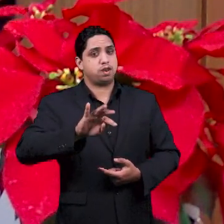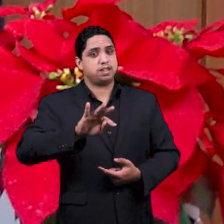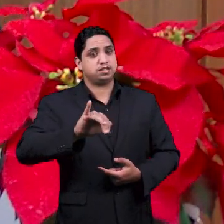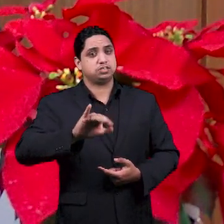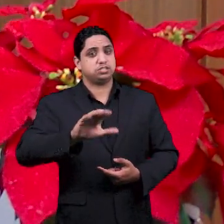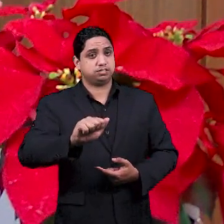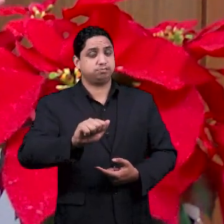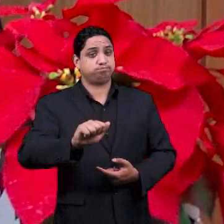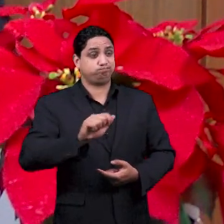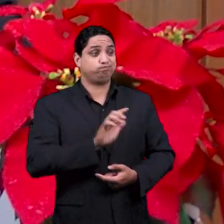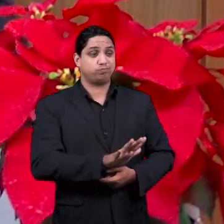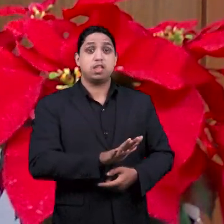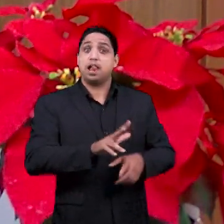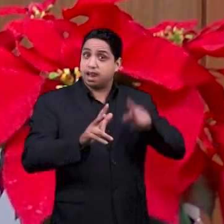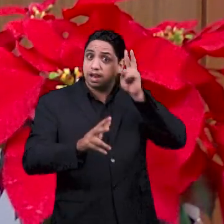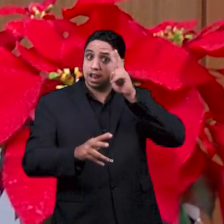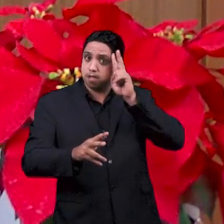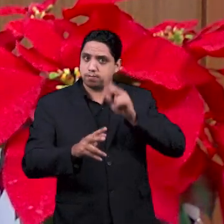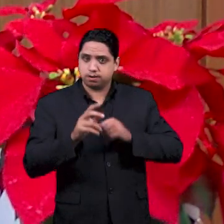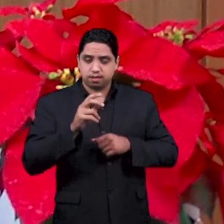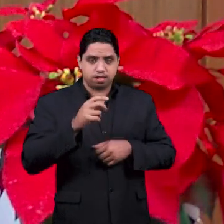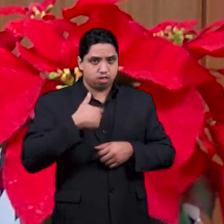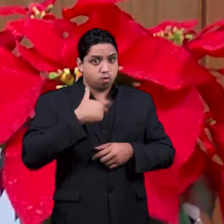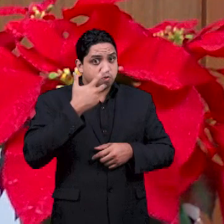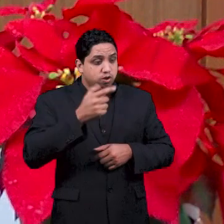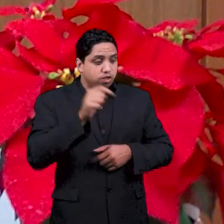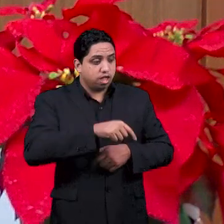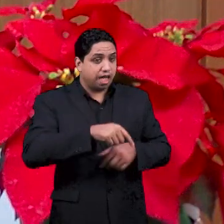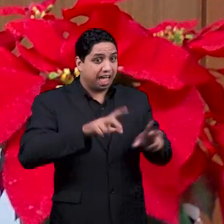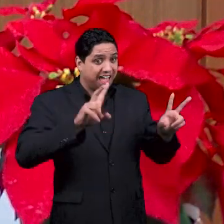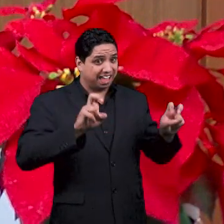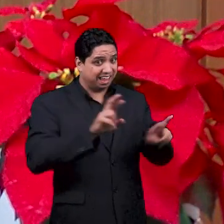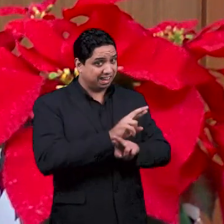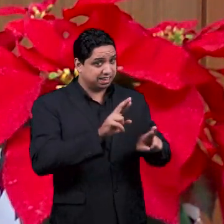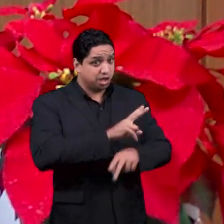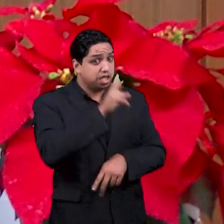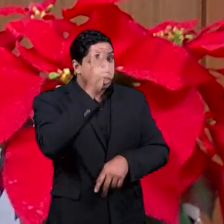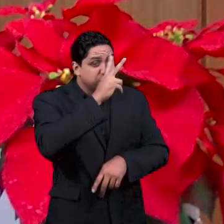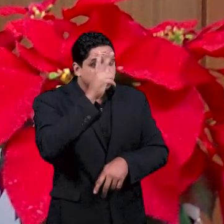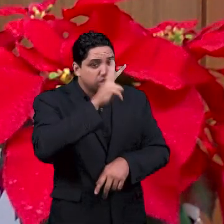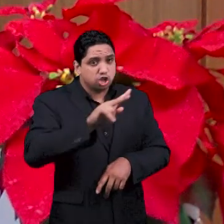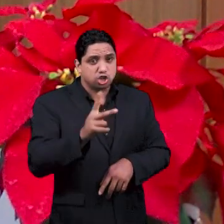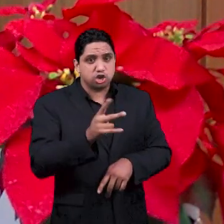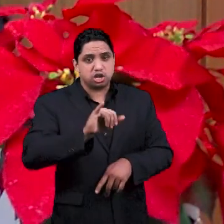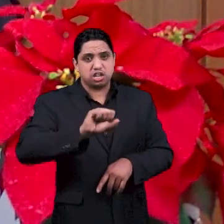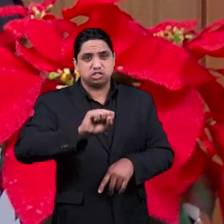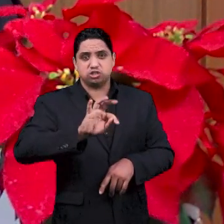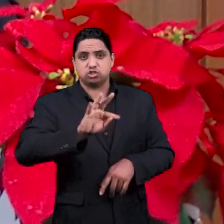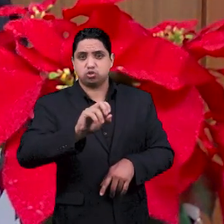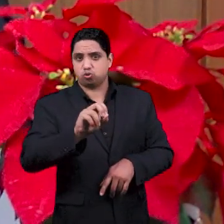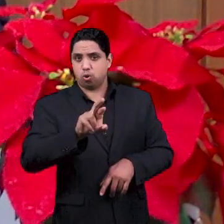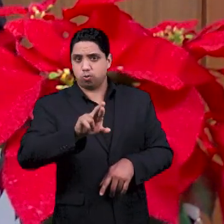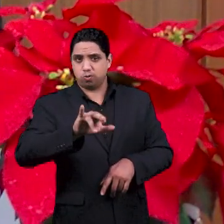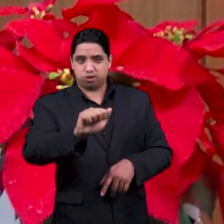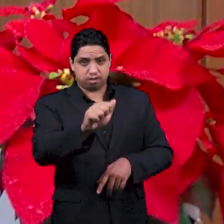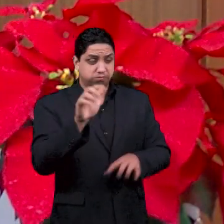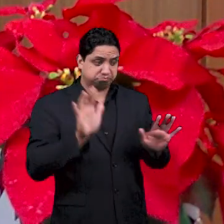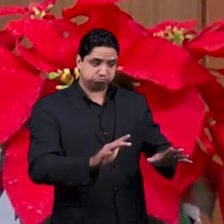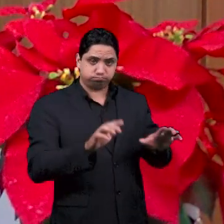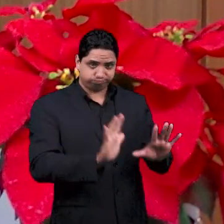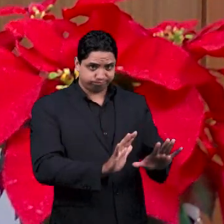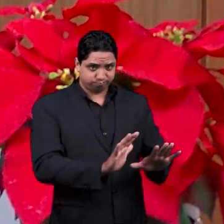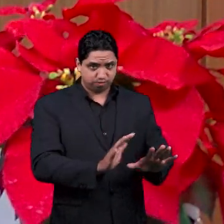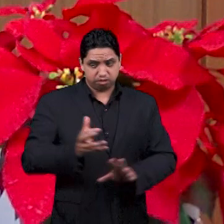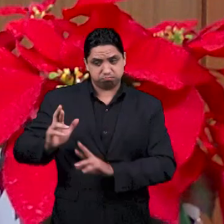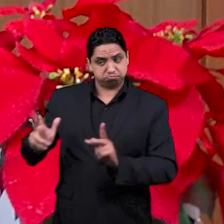или критиковать кого-то, социальный аспект или социальные программы какие-то, которые важны